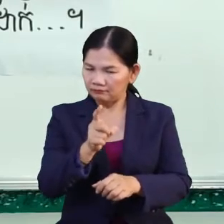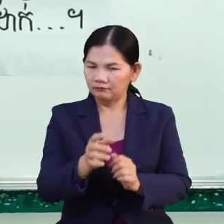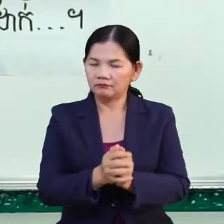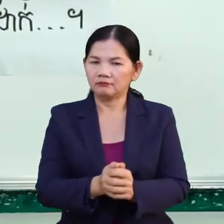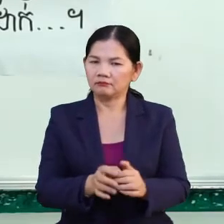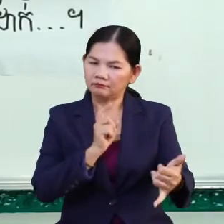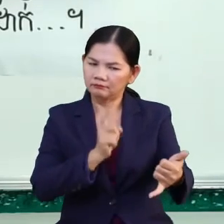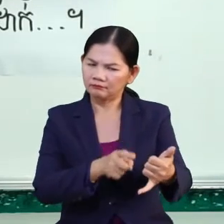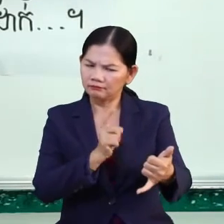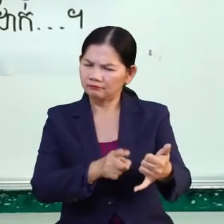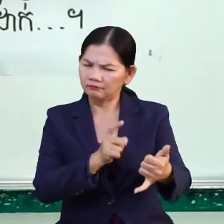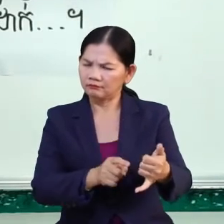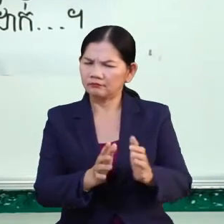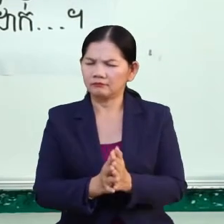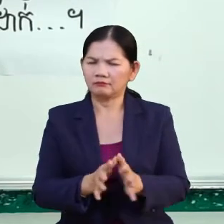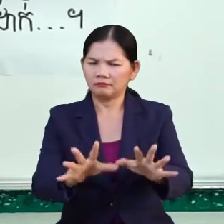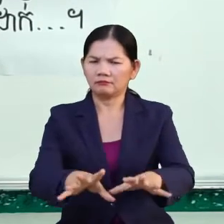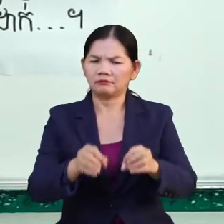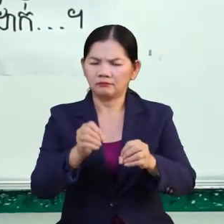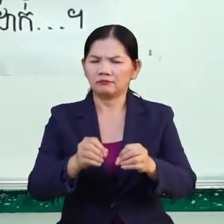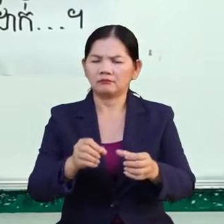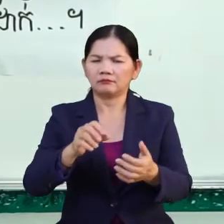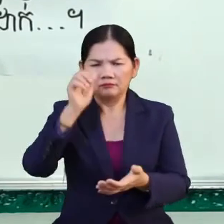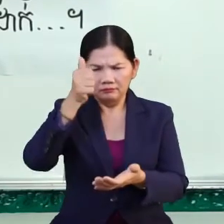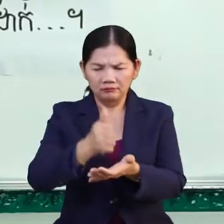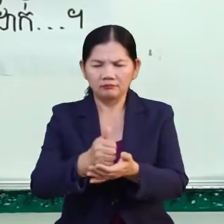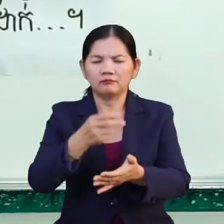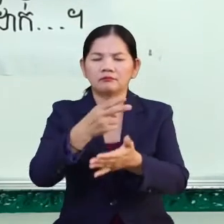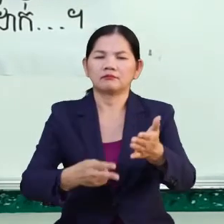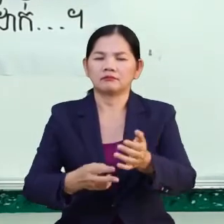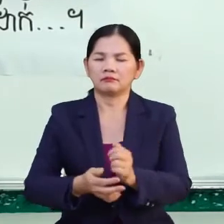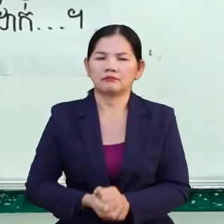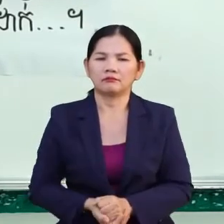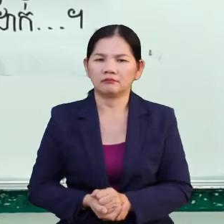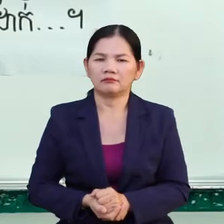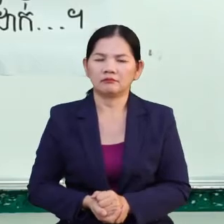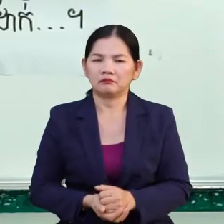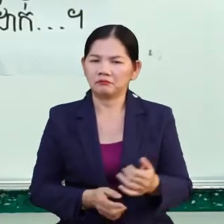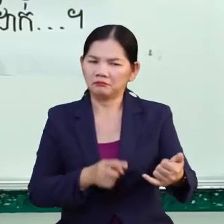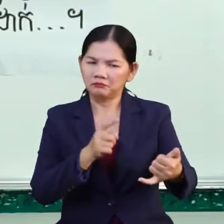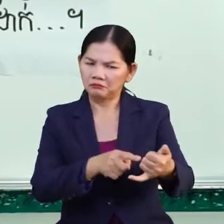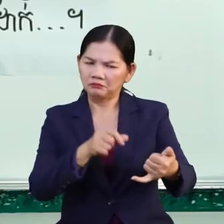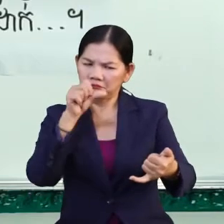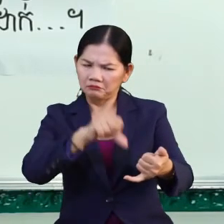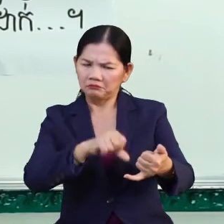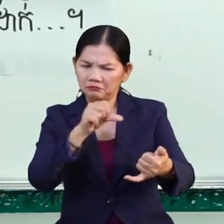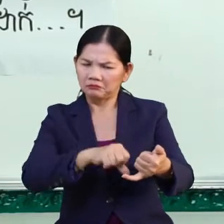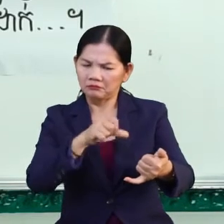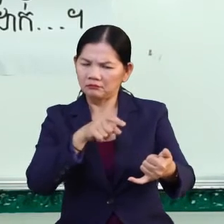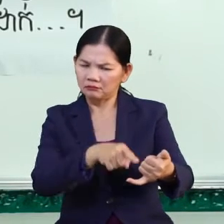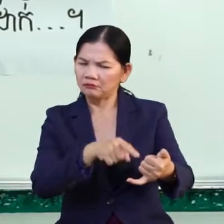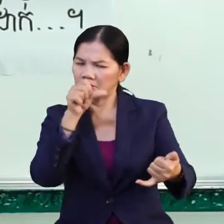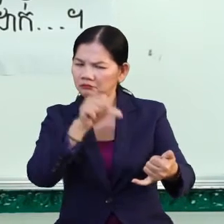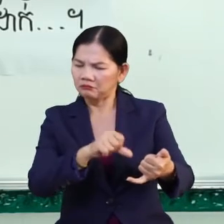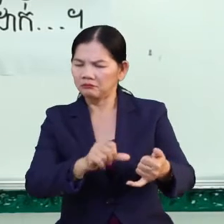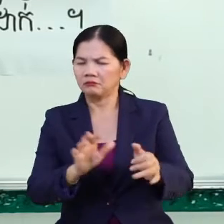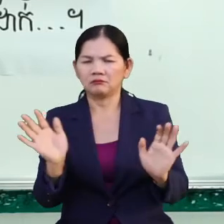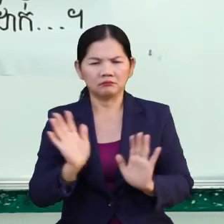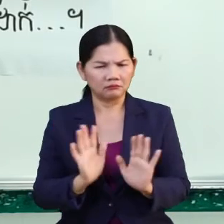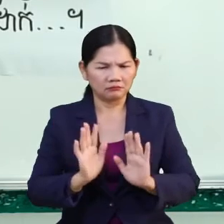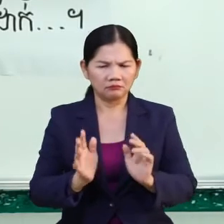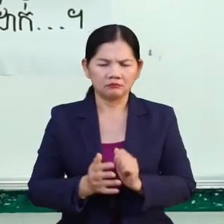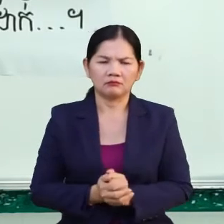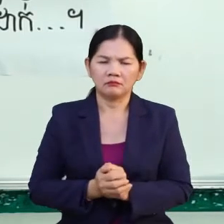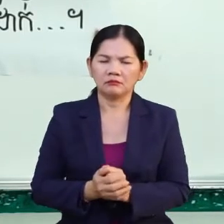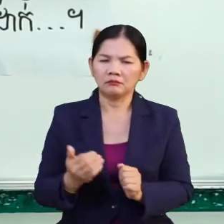អាចឲ្យយើងទទួលផលដូចម្តេចខ្លះចាចំណុចនេះតកតងទៅនឹងការប្រមាថមើលងាយវិញម្ដងចាយើ